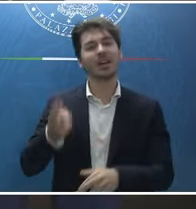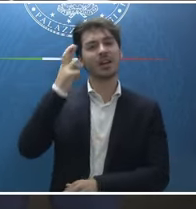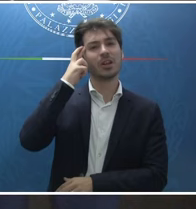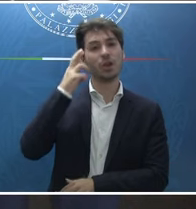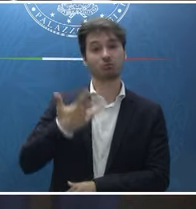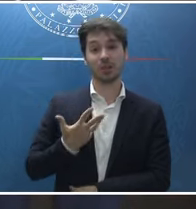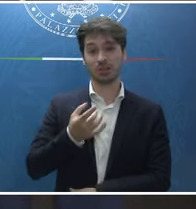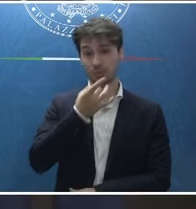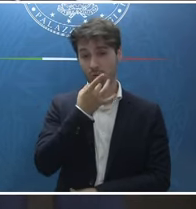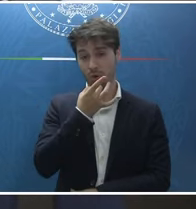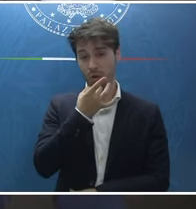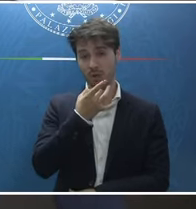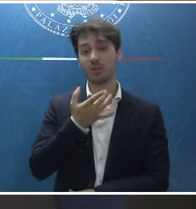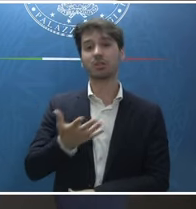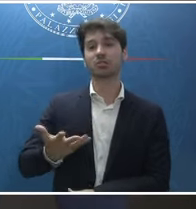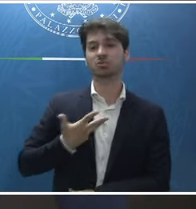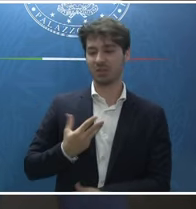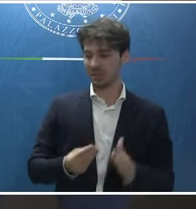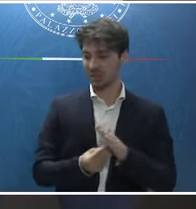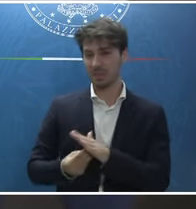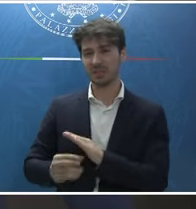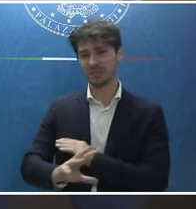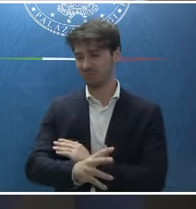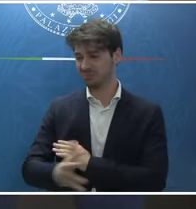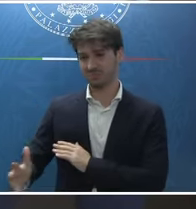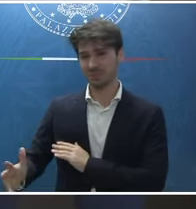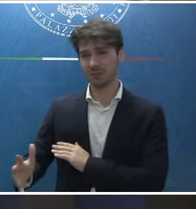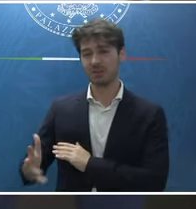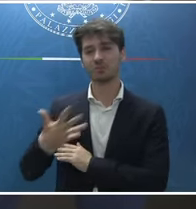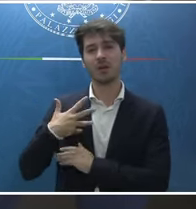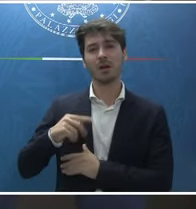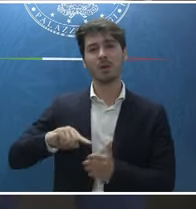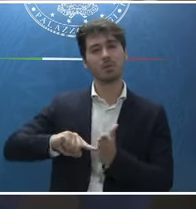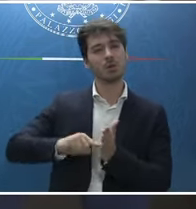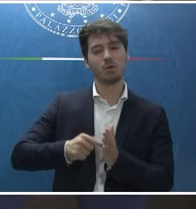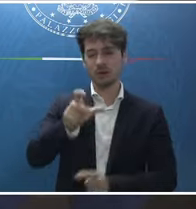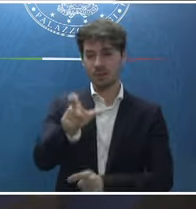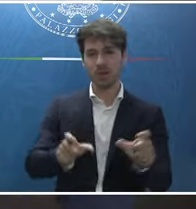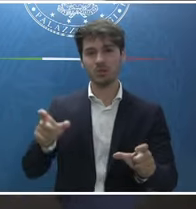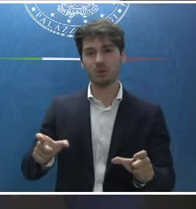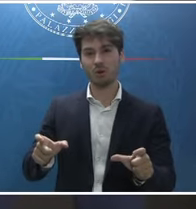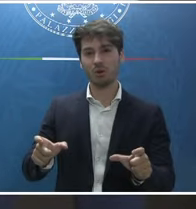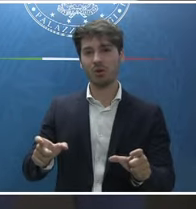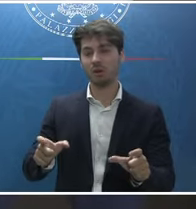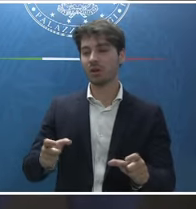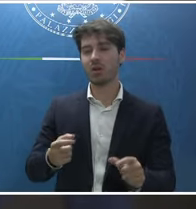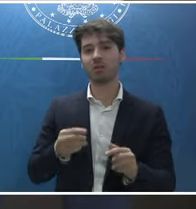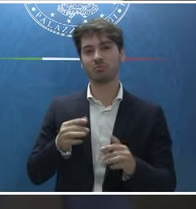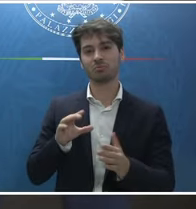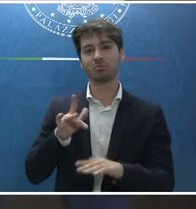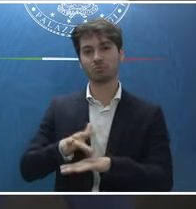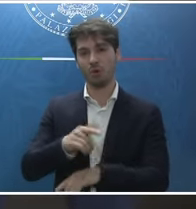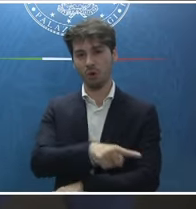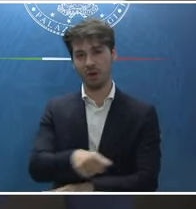c'è la droga, che ci sono le altre dipendenze, che ci sono milioni di persone coinvolte in tutto questo. Ma